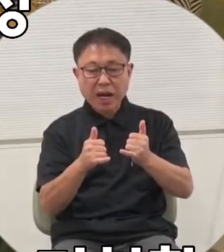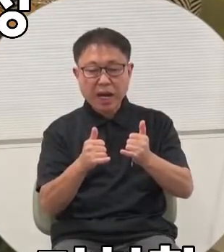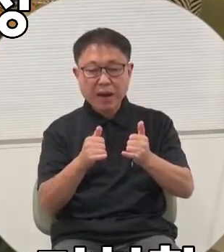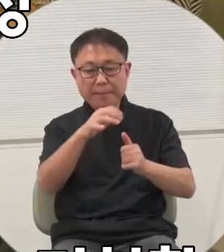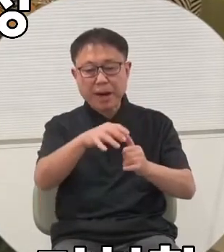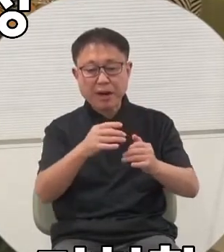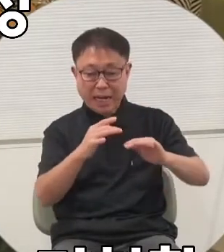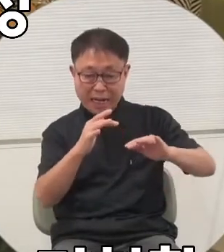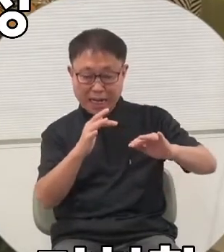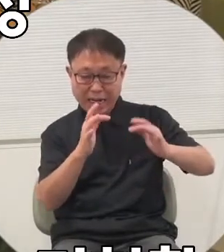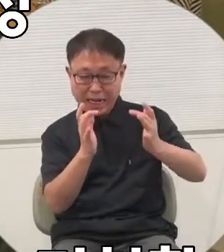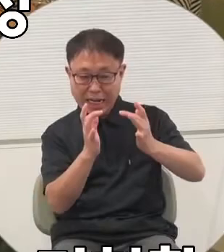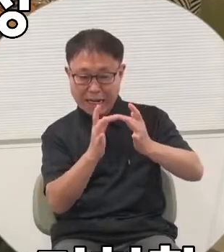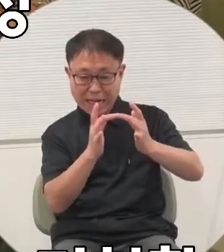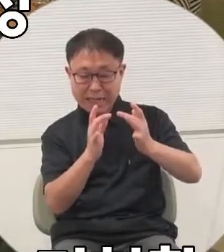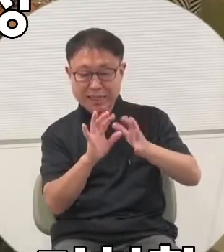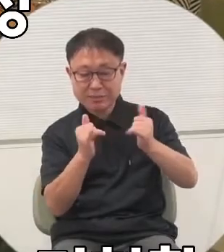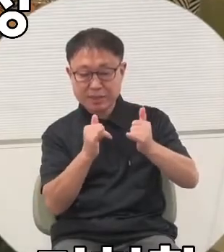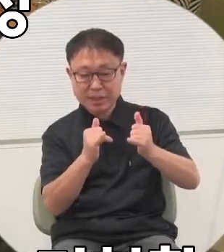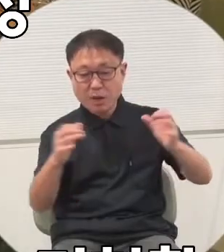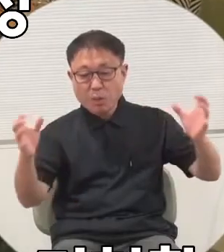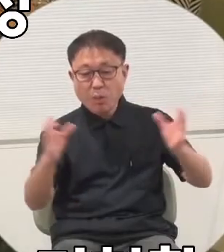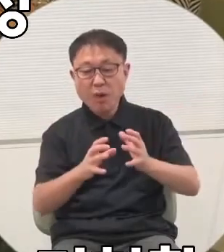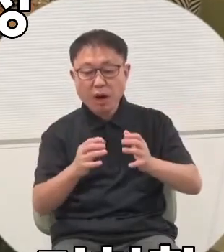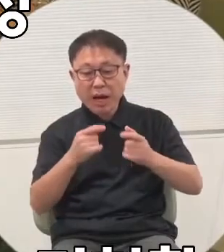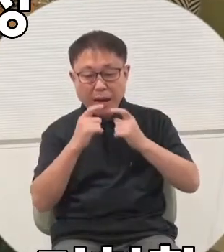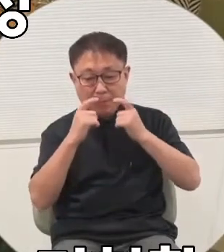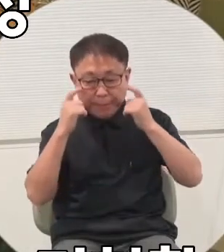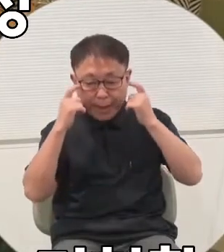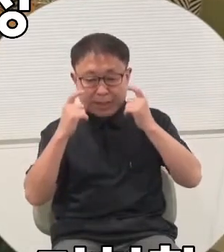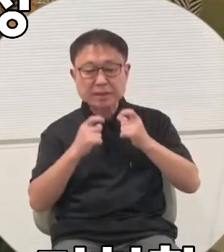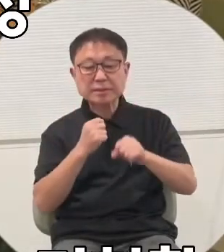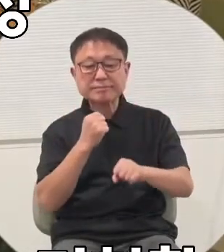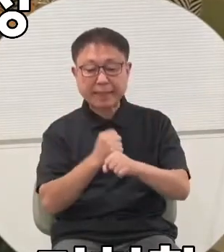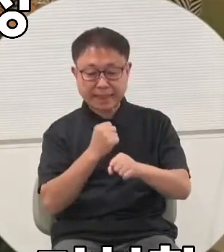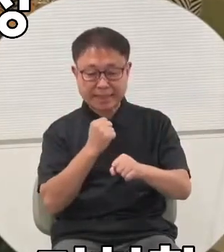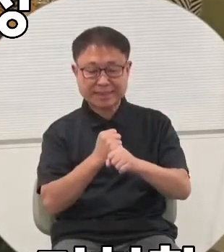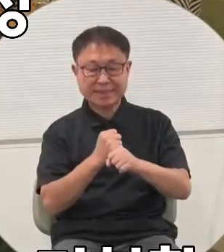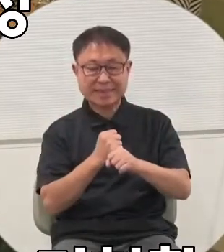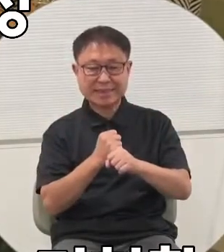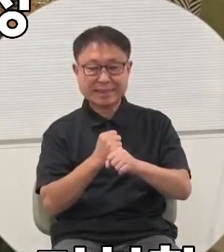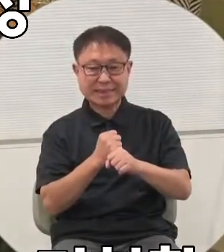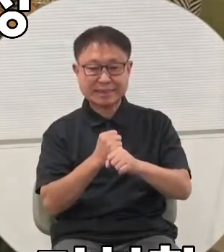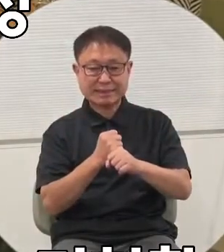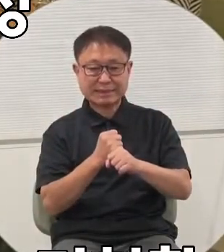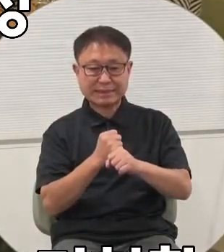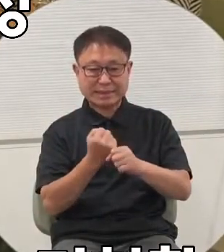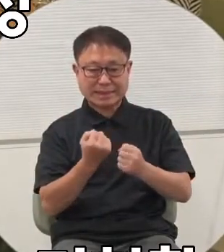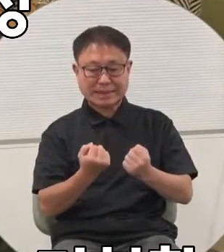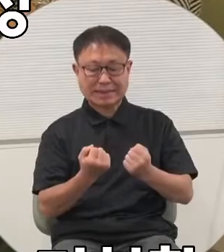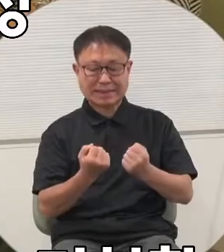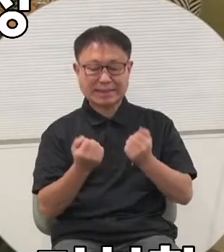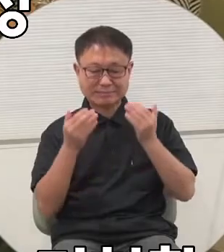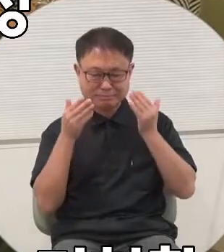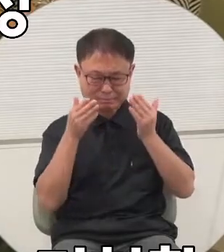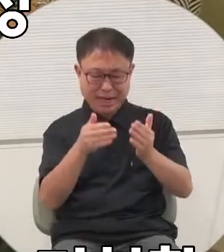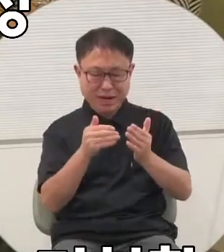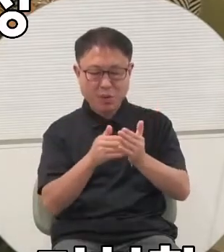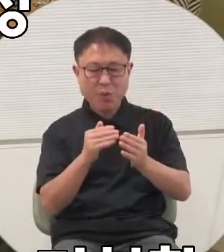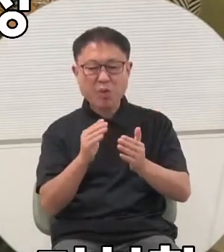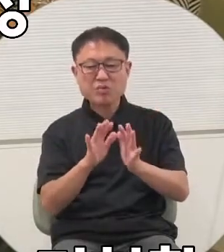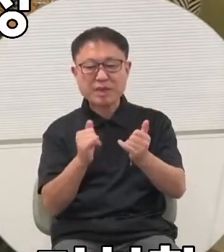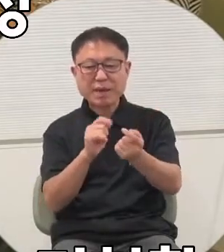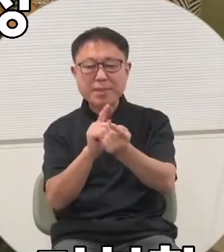뭉쳐서 마스크 만들기 더 굉장히 열의를 쏟았고요. 그 다음에는 또 이제 주민분들을